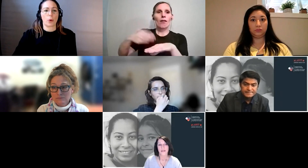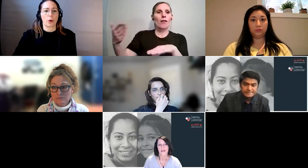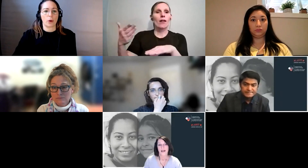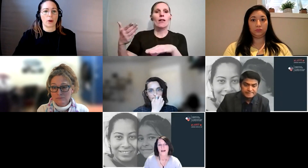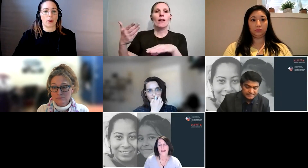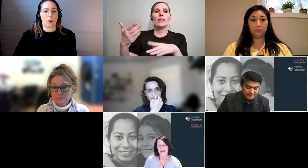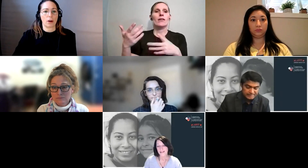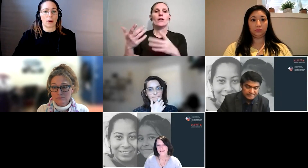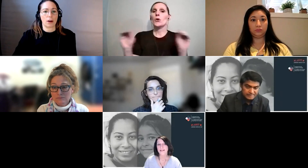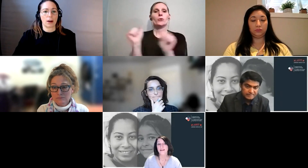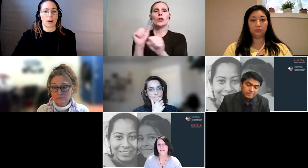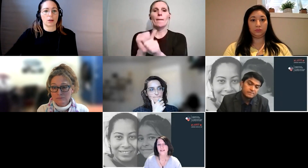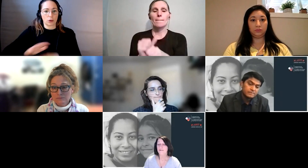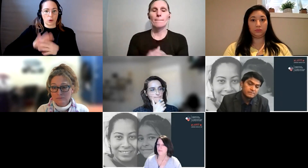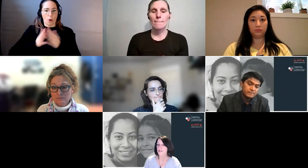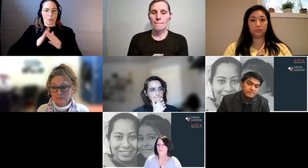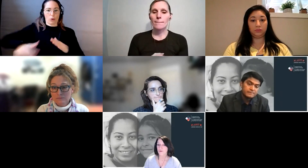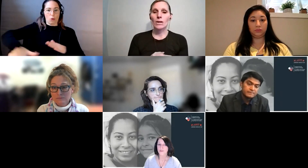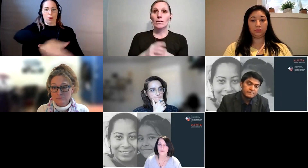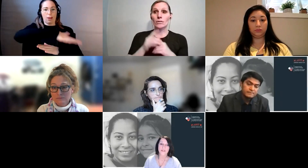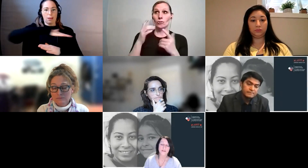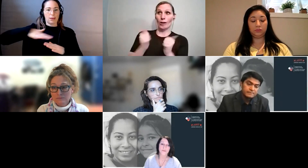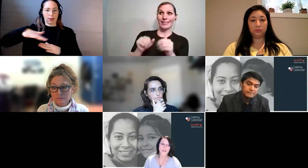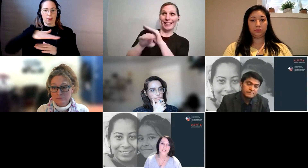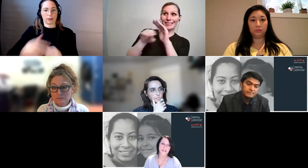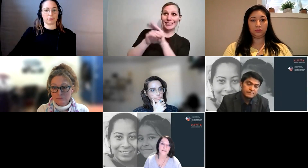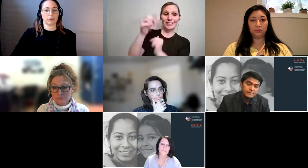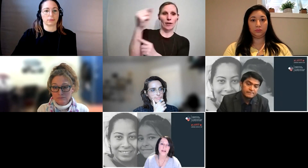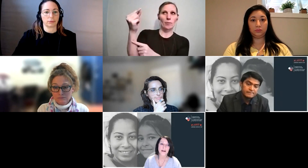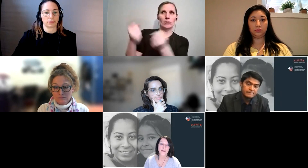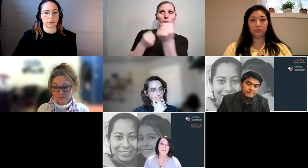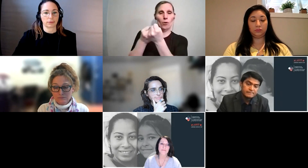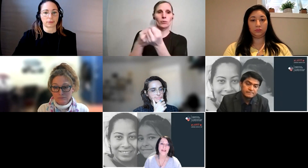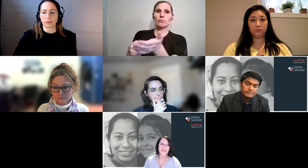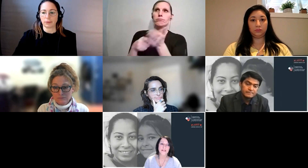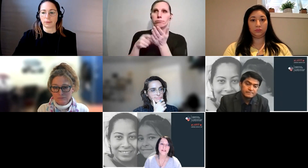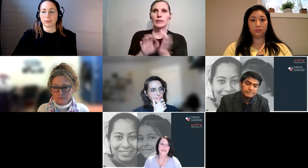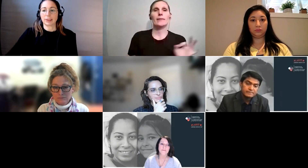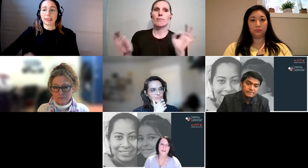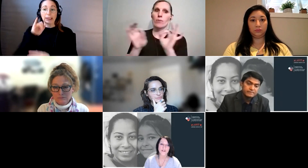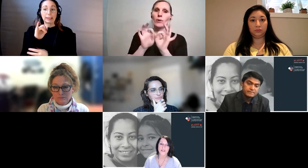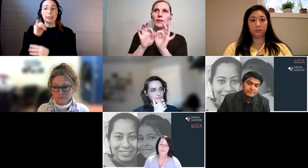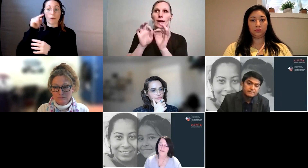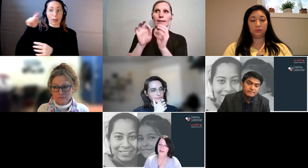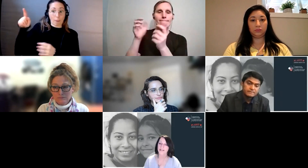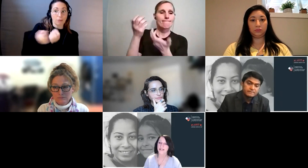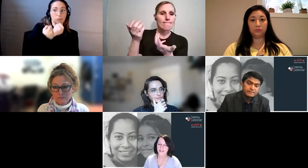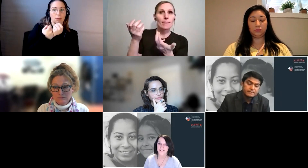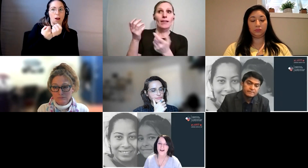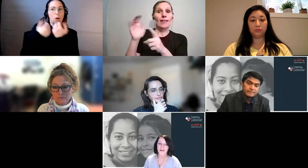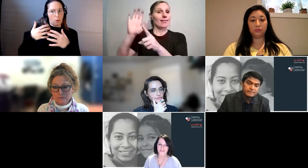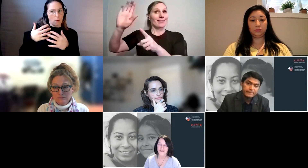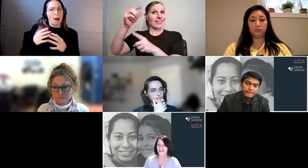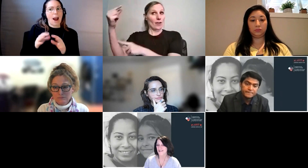dans la communauté. Donc, d'avoir accès au support du gouvernement, c'était un effort critique.